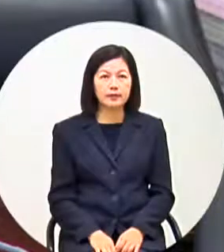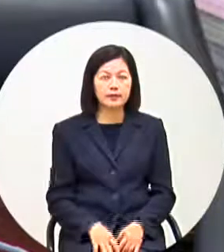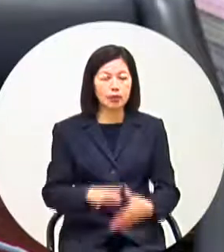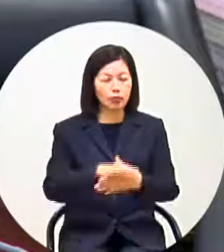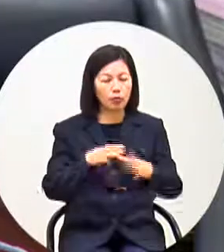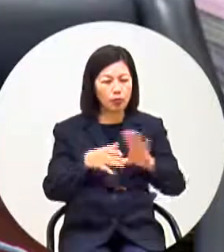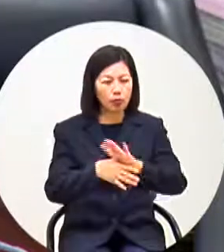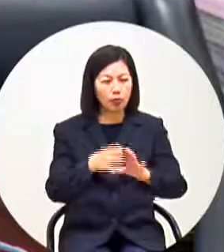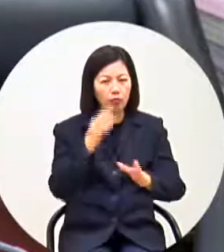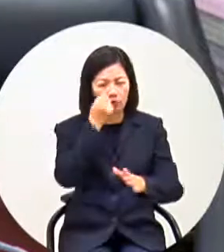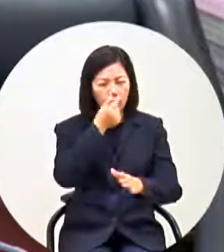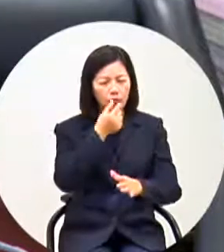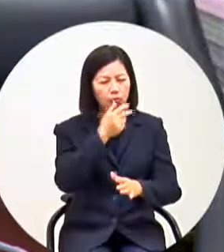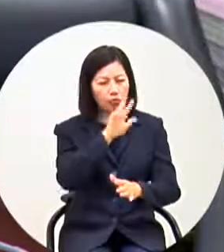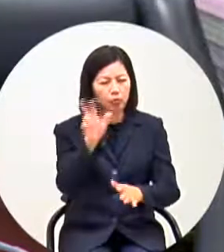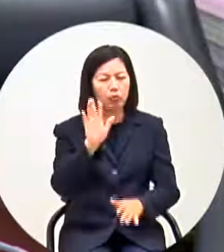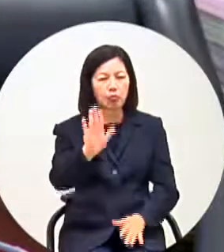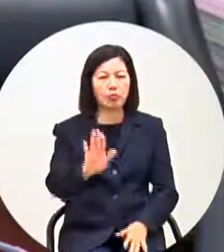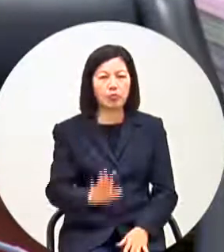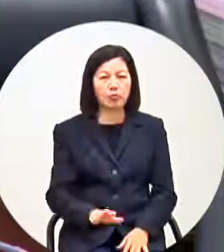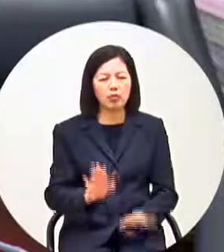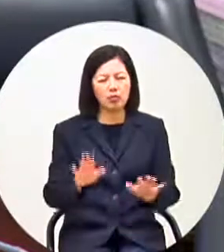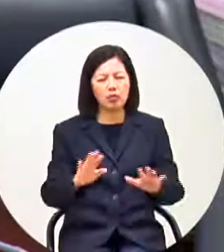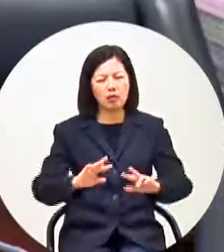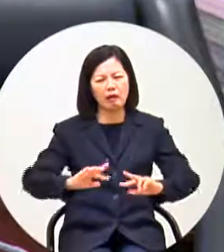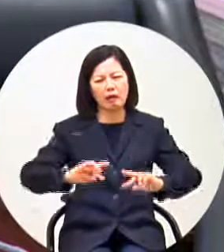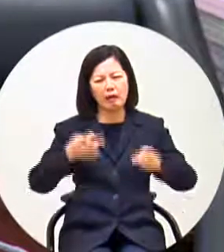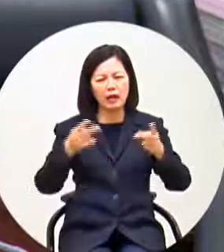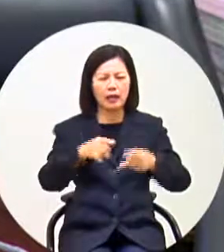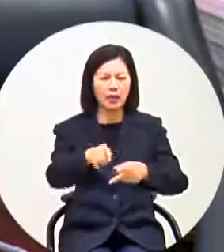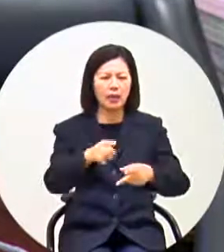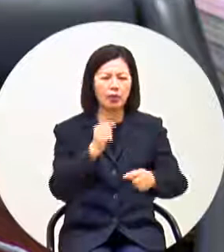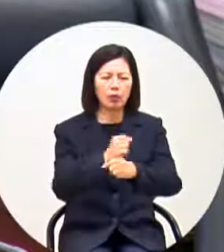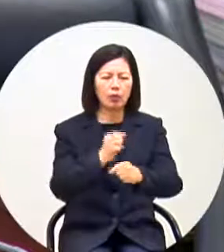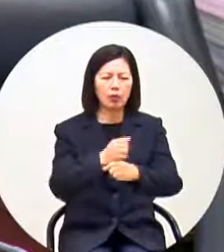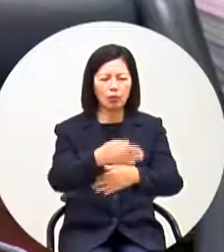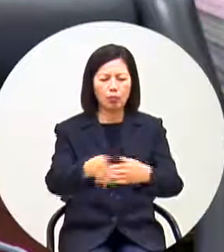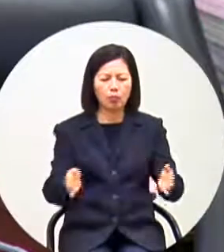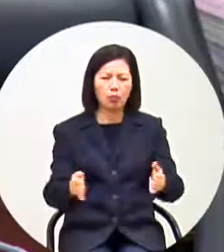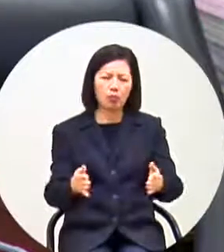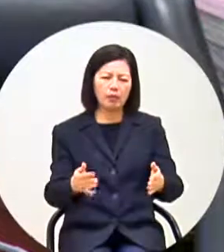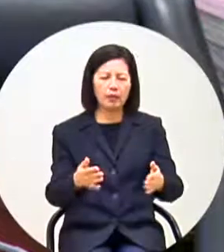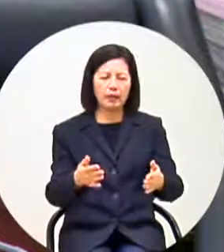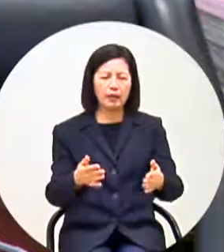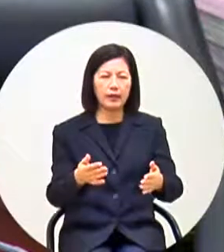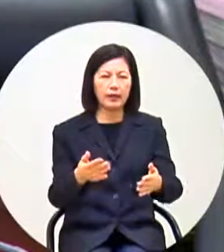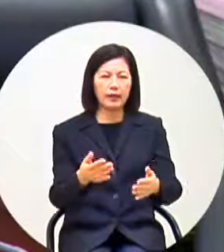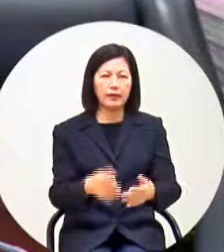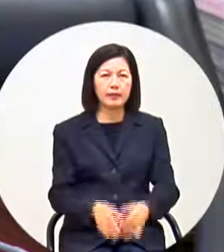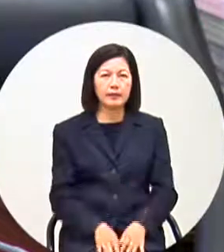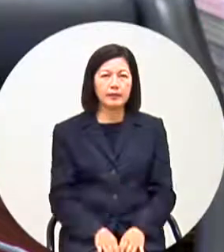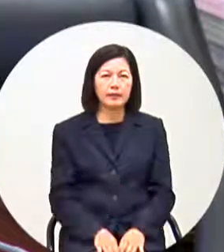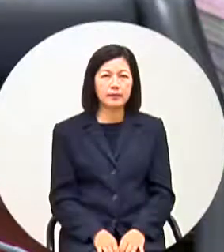都变成一个工作室哦。那我们的原住户呢？那我们现在又针